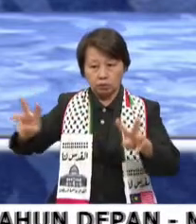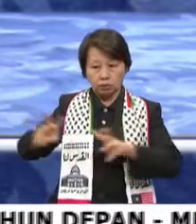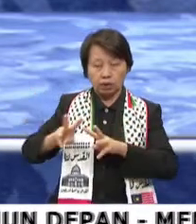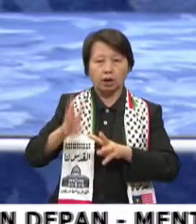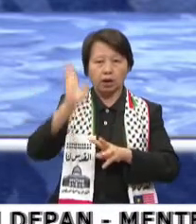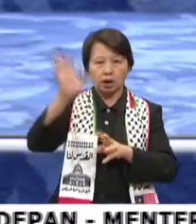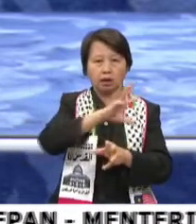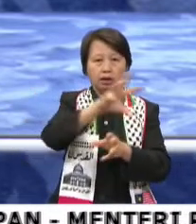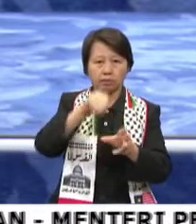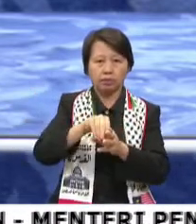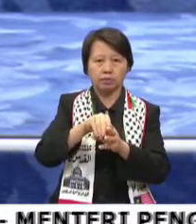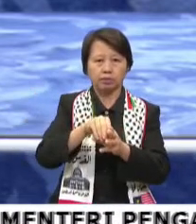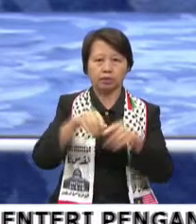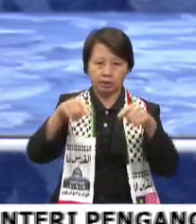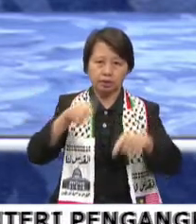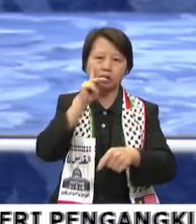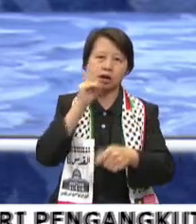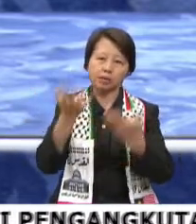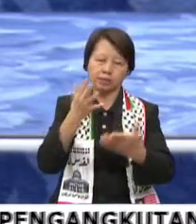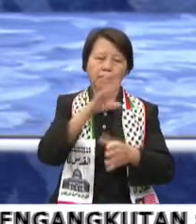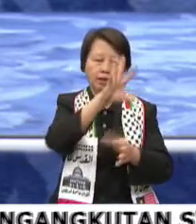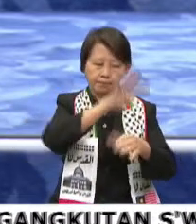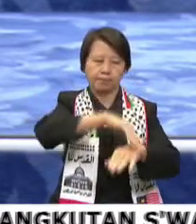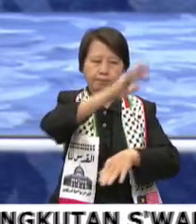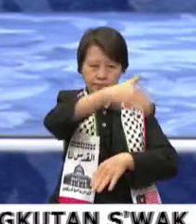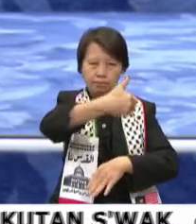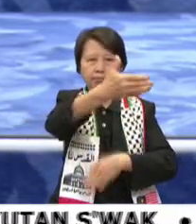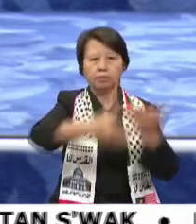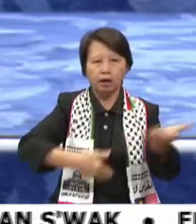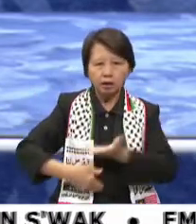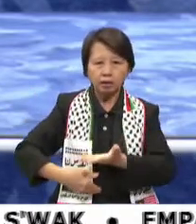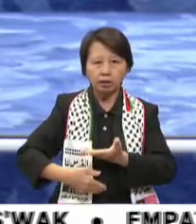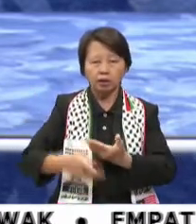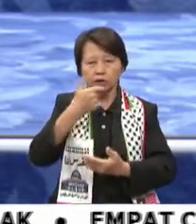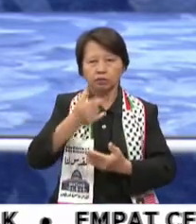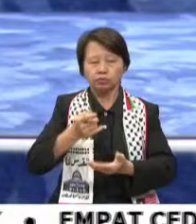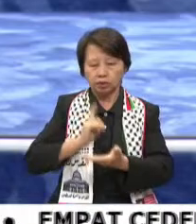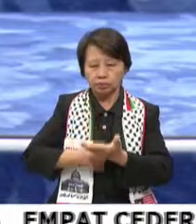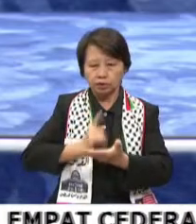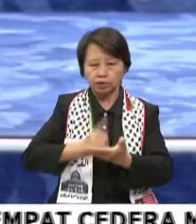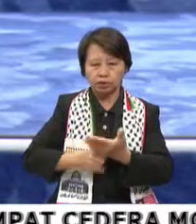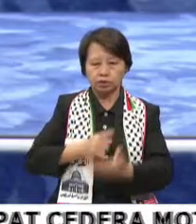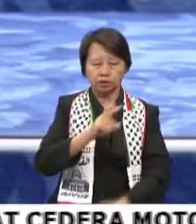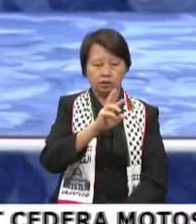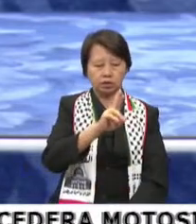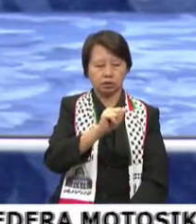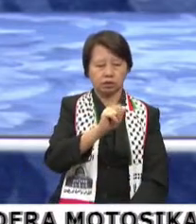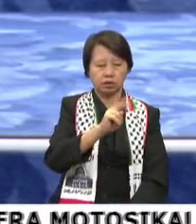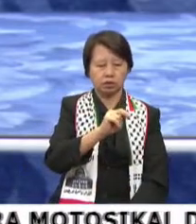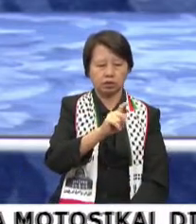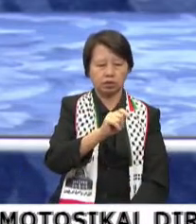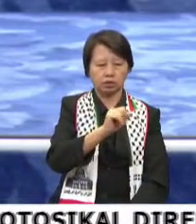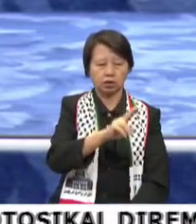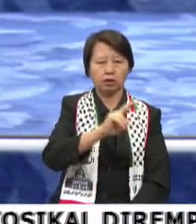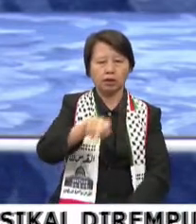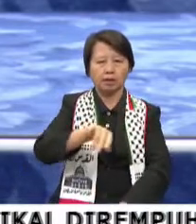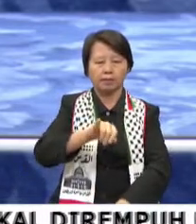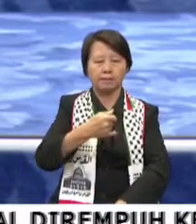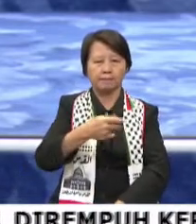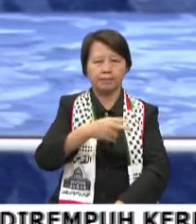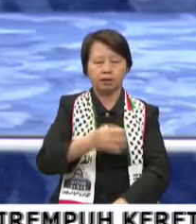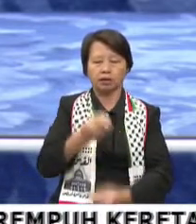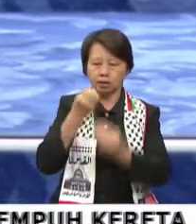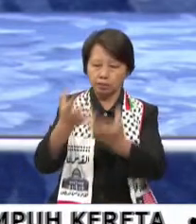melibatkan kawasan ini malah Bila Kita bincang soal Rantau Panjang Sungai golok saya maklumkan kepada pegawai